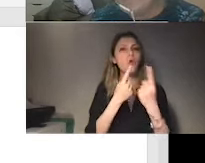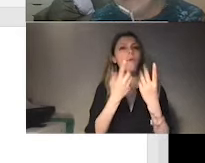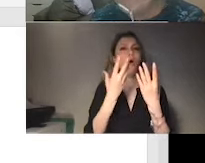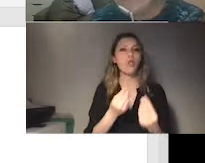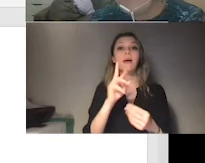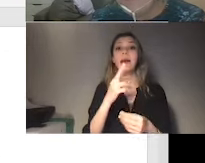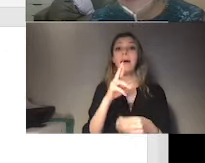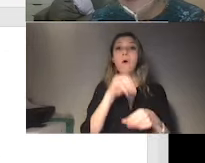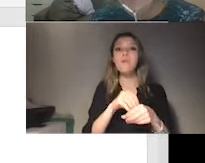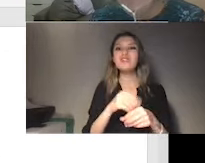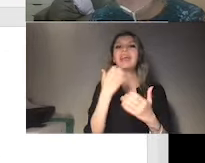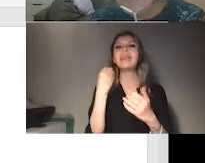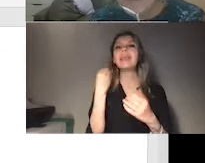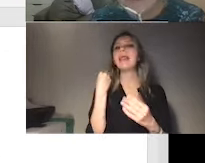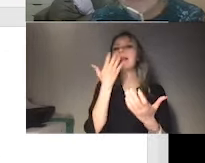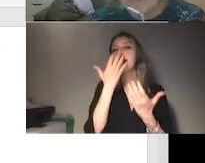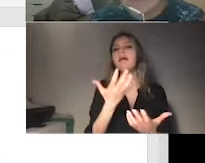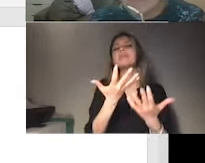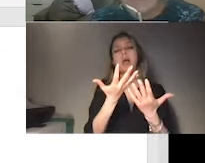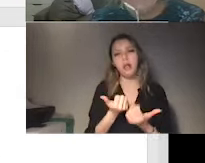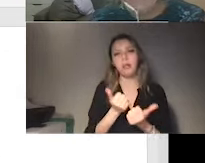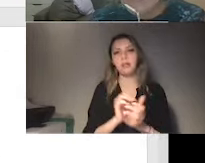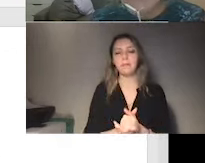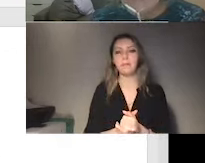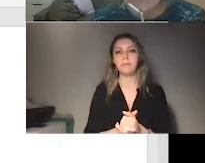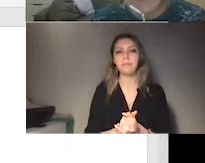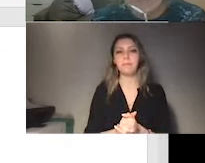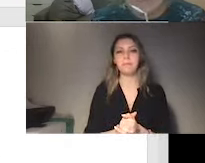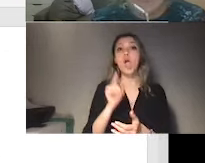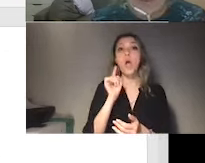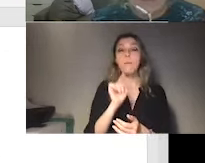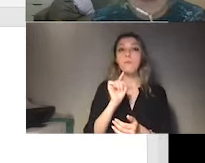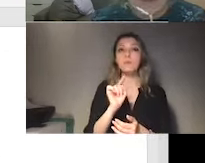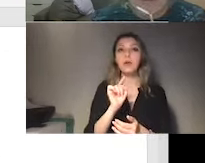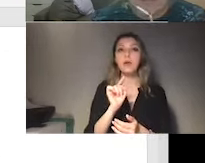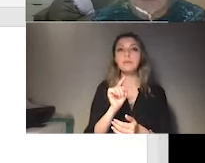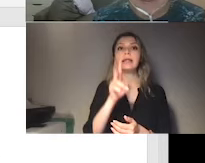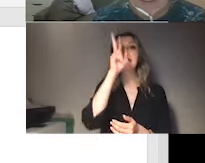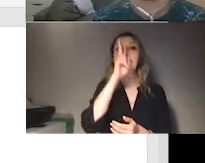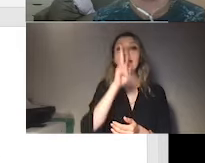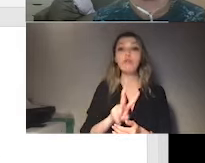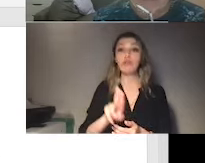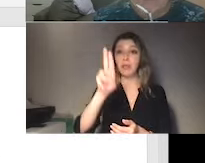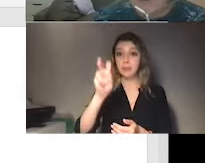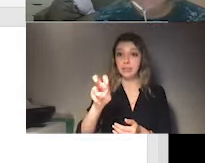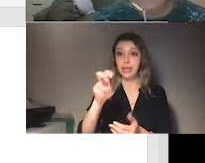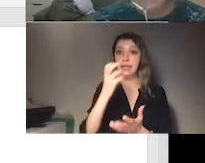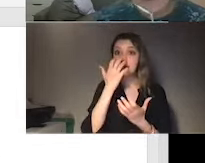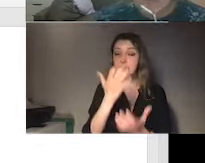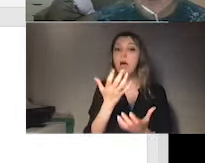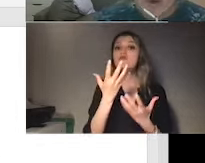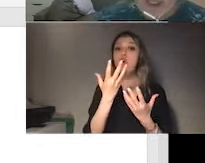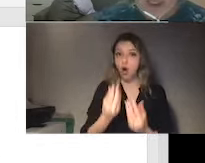yeni tavsiyeler verildi. Burada da aslında nihayet olarak 278 tavsiye verildi. Türkiye